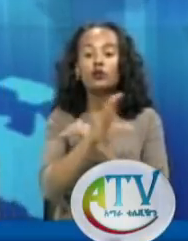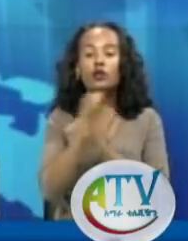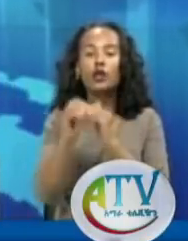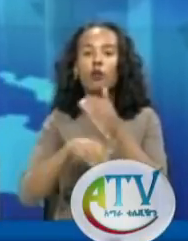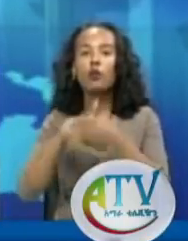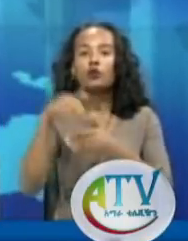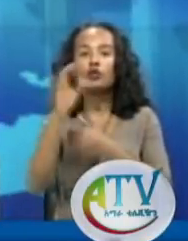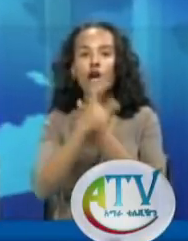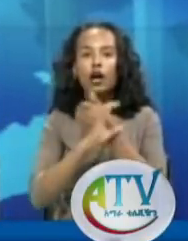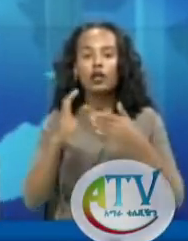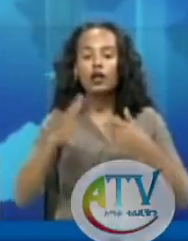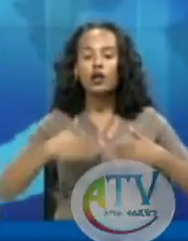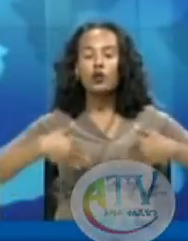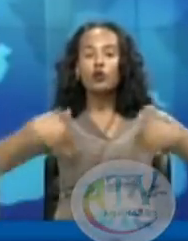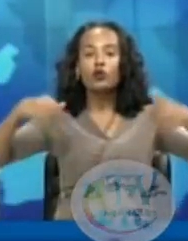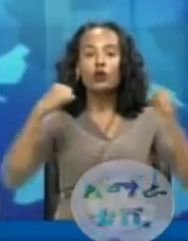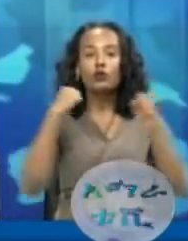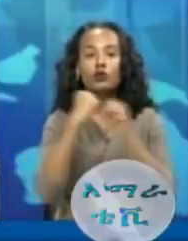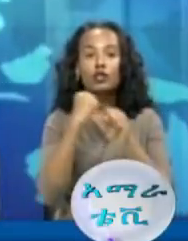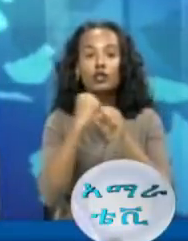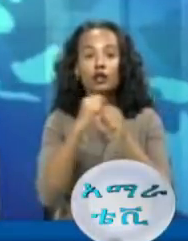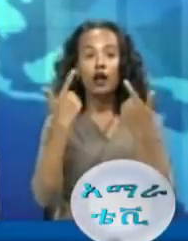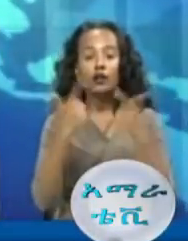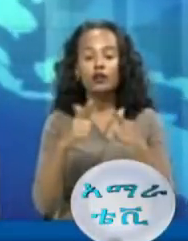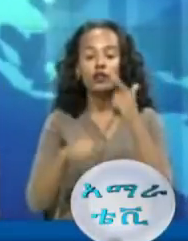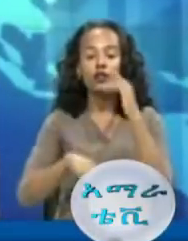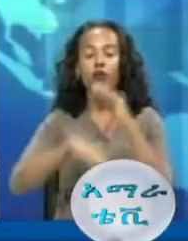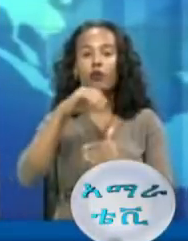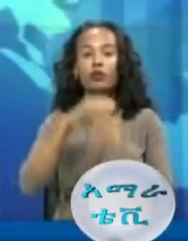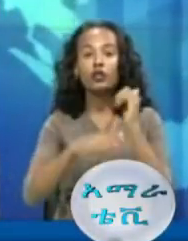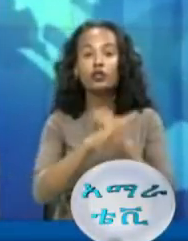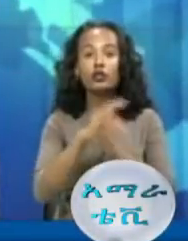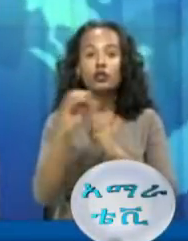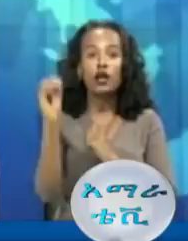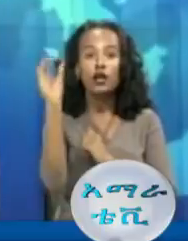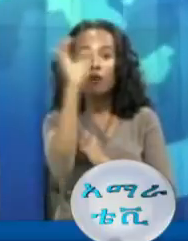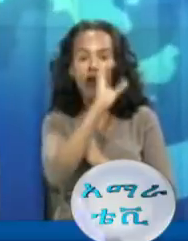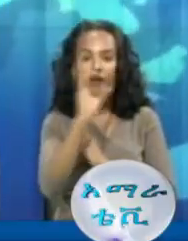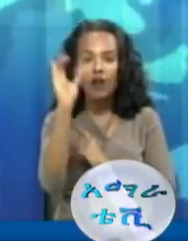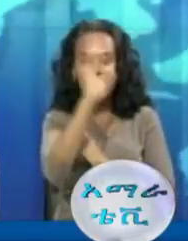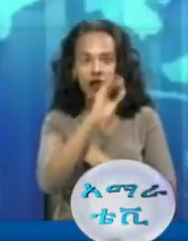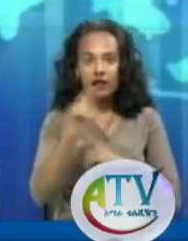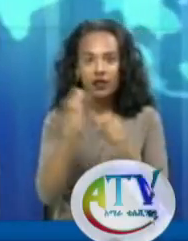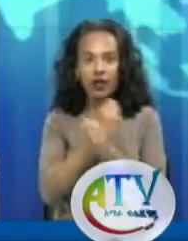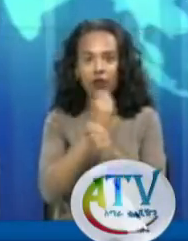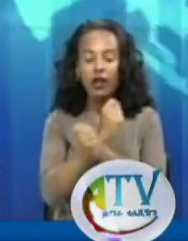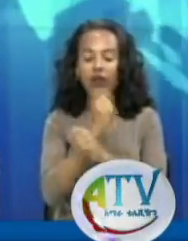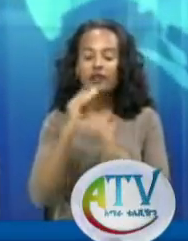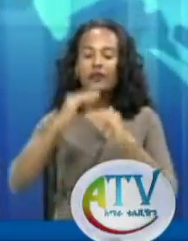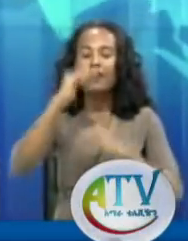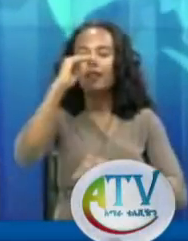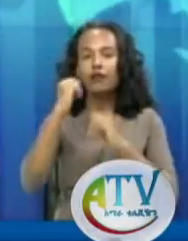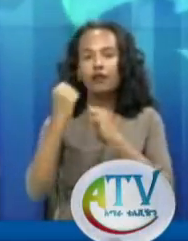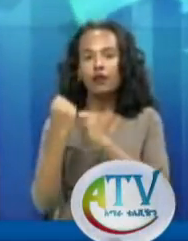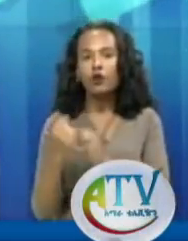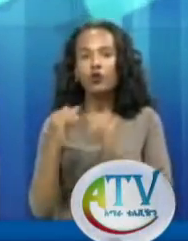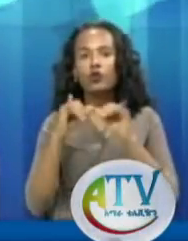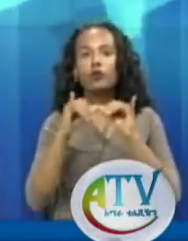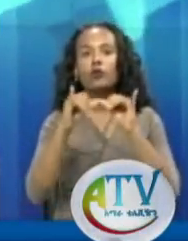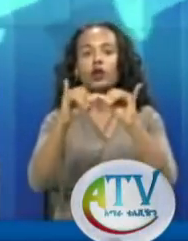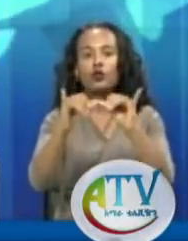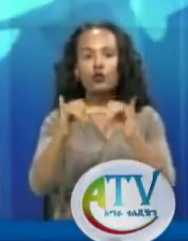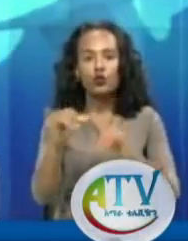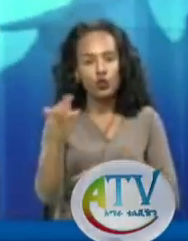ሀገር ለወጣቶች የስራ እድሎችን የማመቻቸትና የማፈላለግ ተግባራት ይበልጥ ተጠናክሮ የሚቀጥሉ